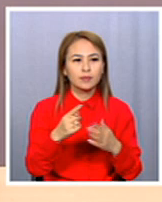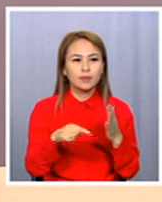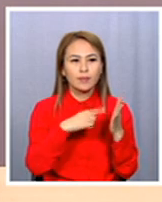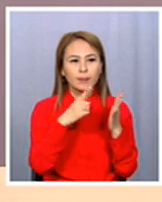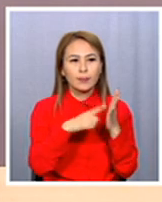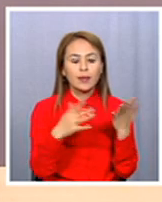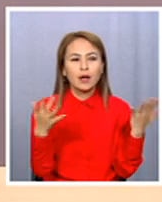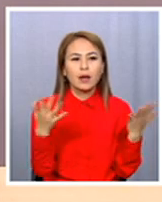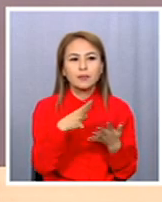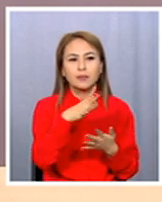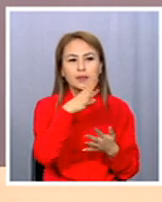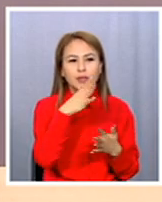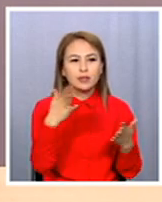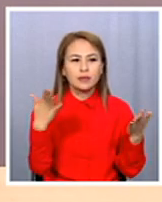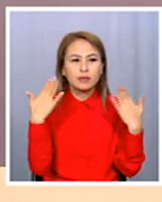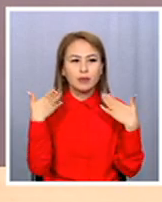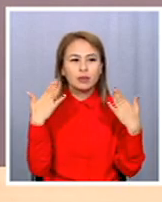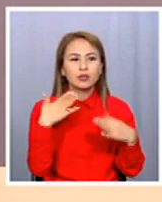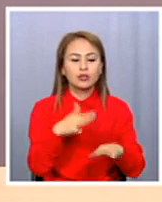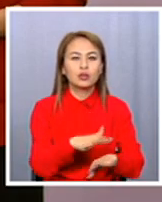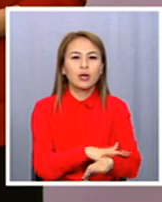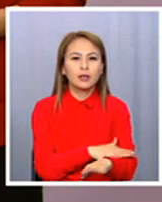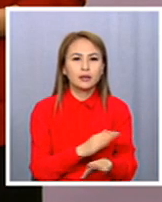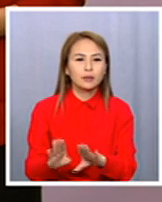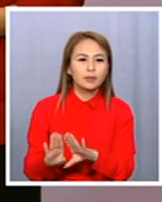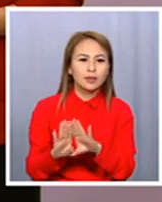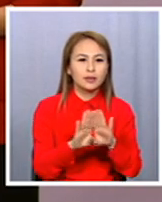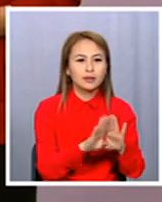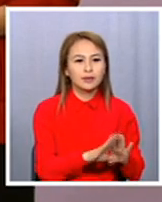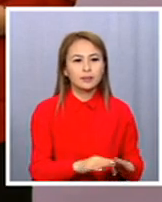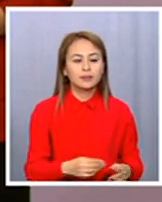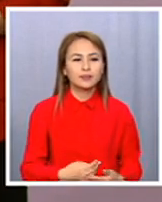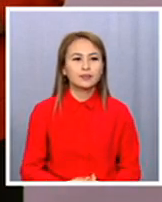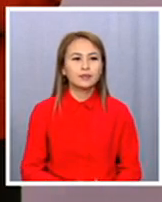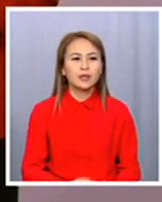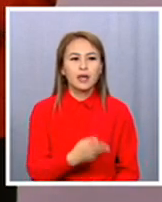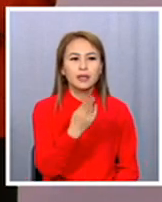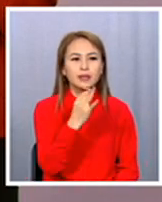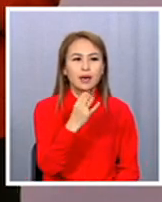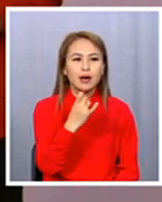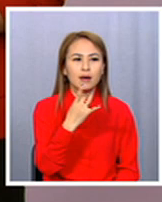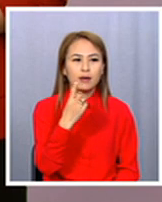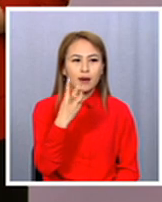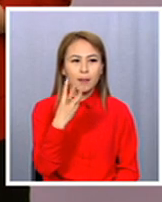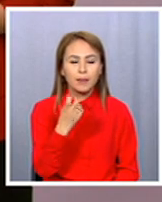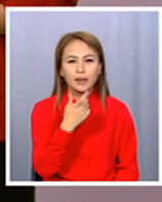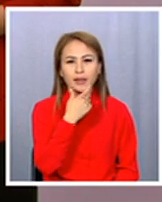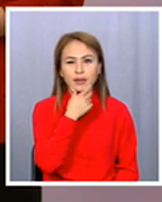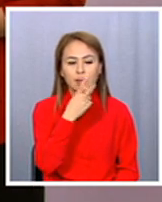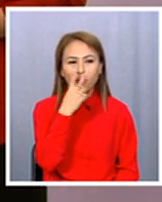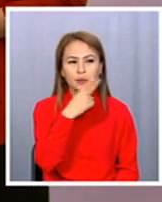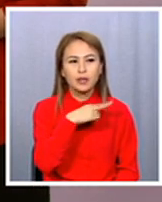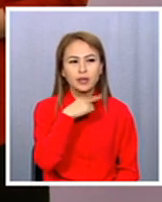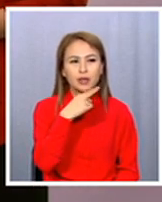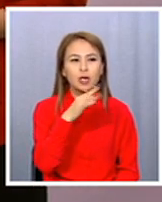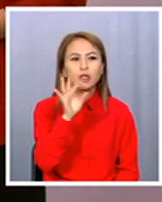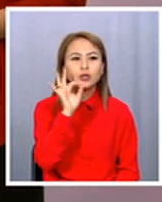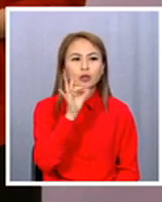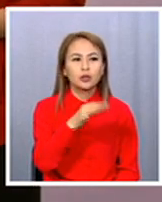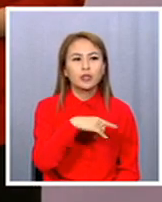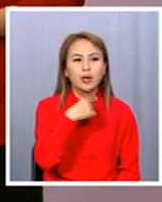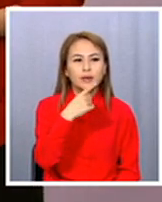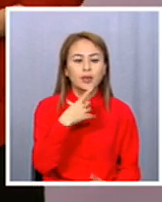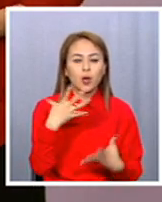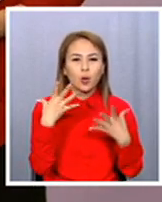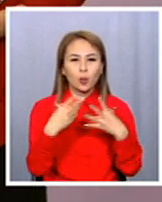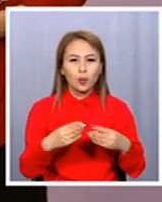Қай мезгілдердің демалыстарының ұзақтығы бірдей? Диаграммаға назар аударыңдар. Дұрыс айтасындар,